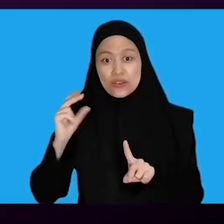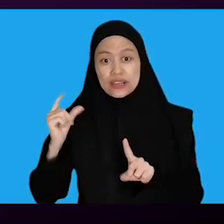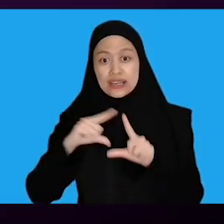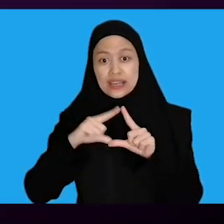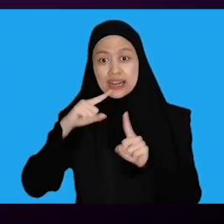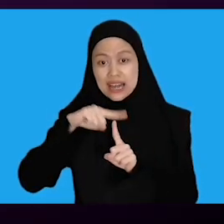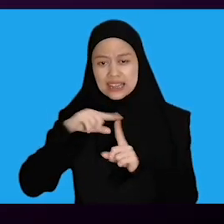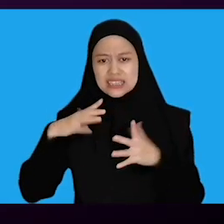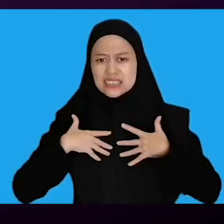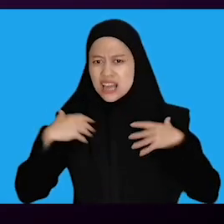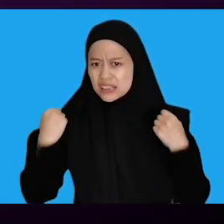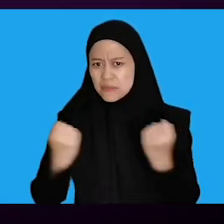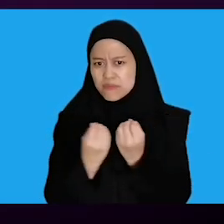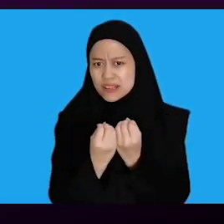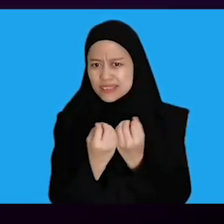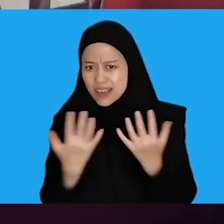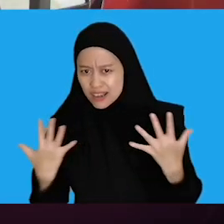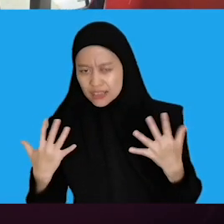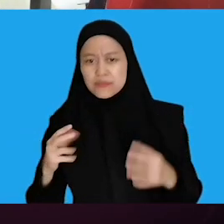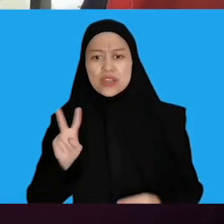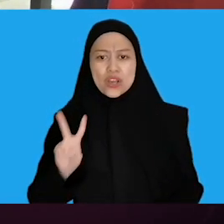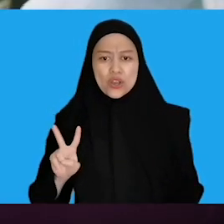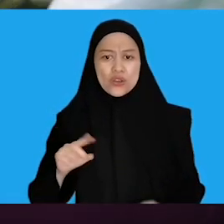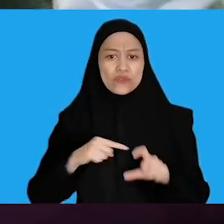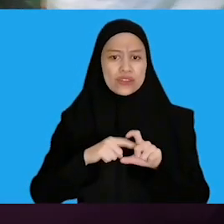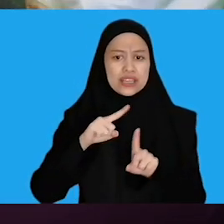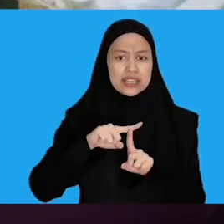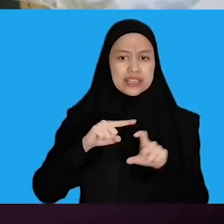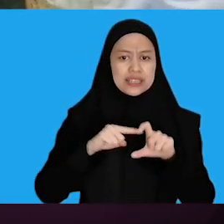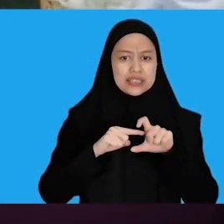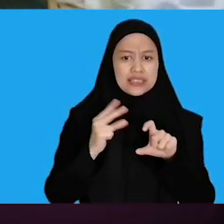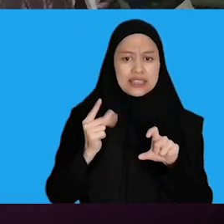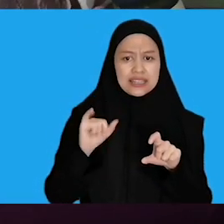Direktorat Kesehatan Masyarakat Veteriner.